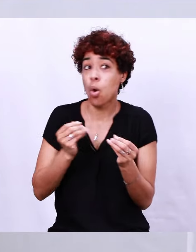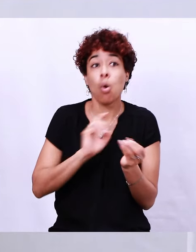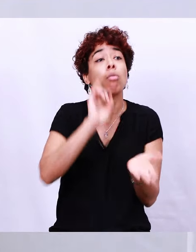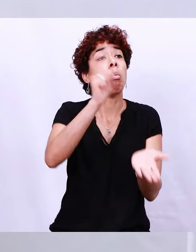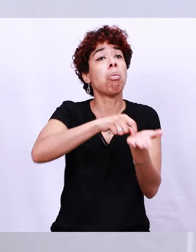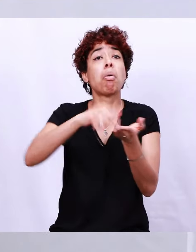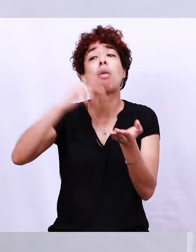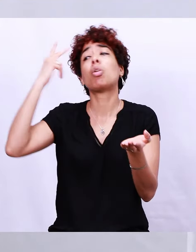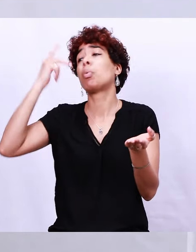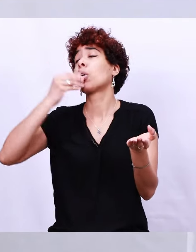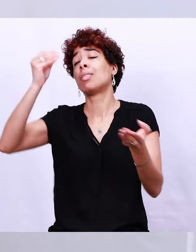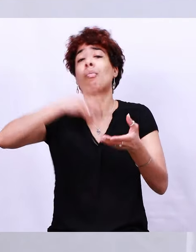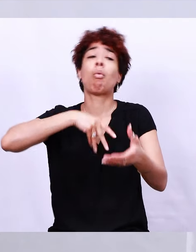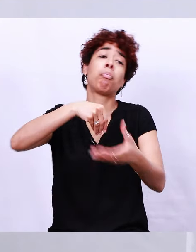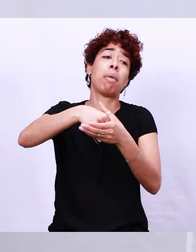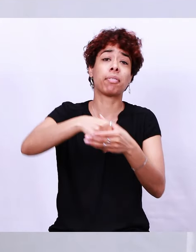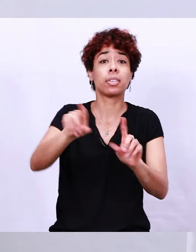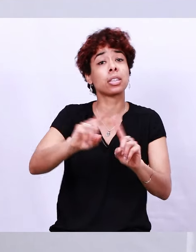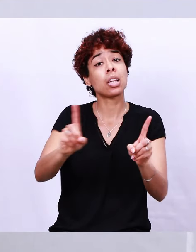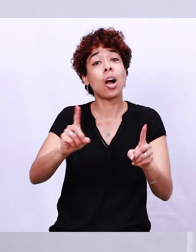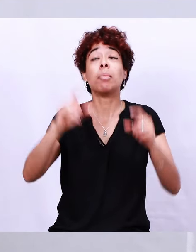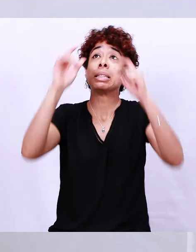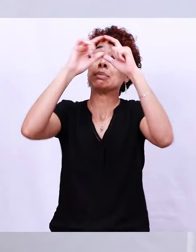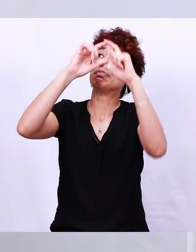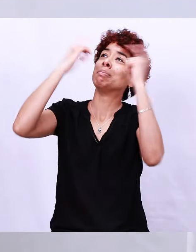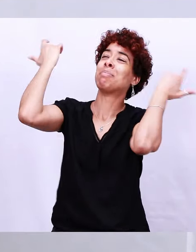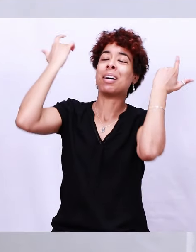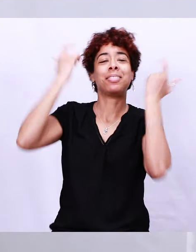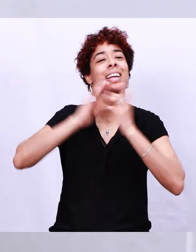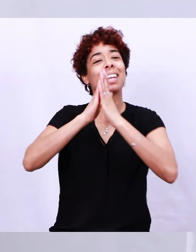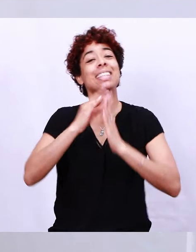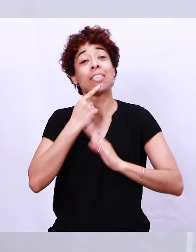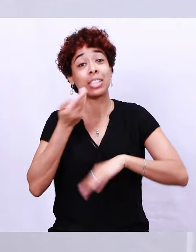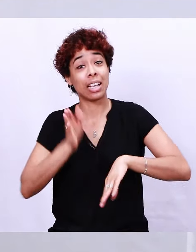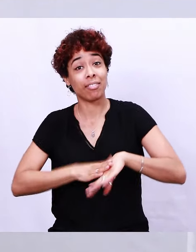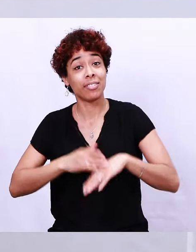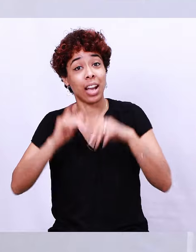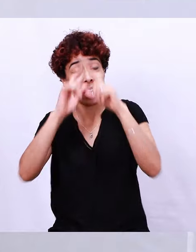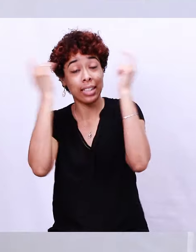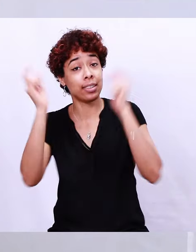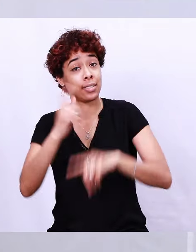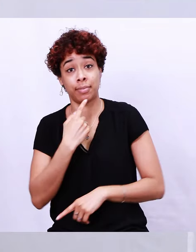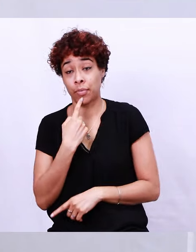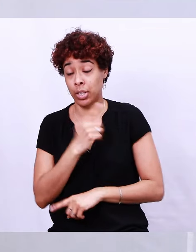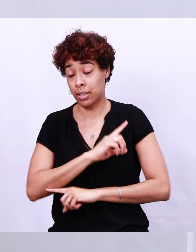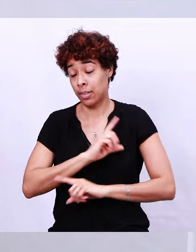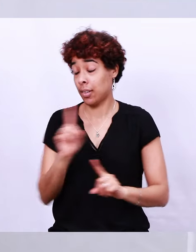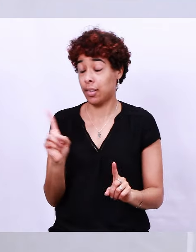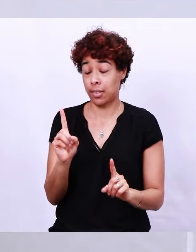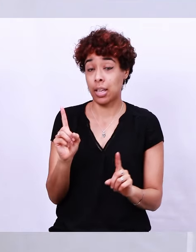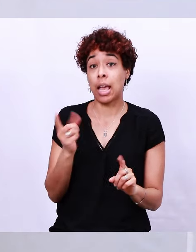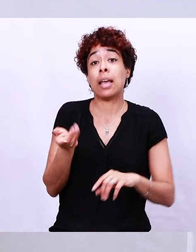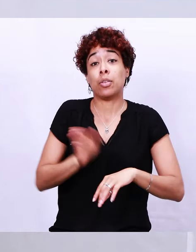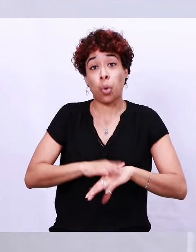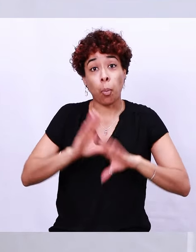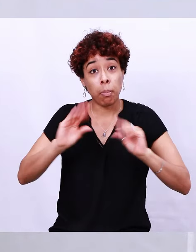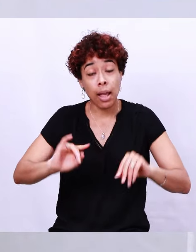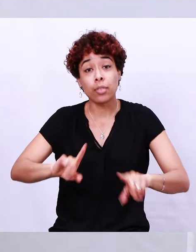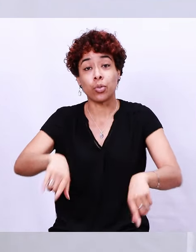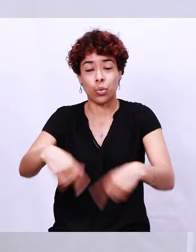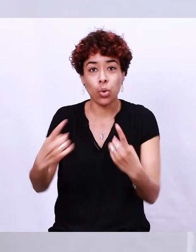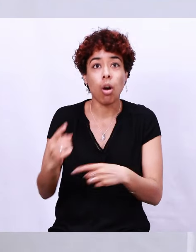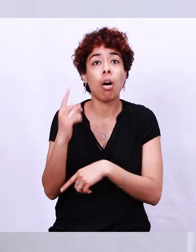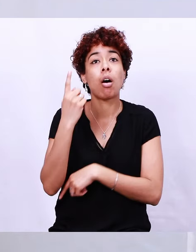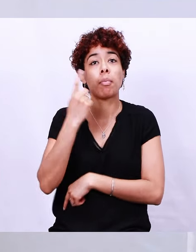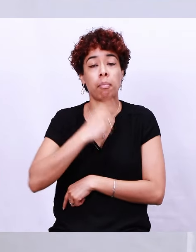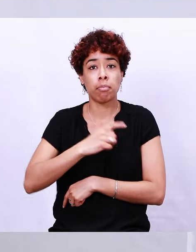n'importe quelle église parce que c'est pas parce qu'il y a l'étiquet d'église que c'est une église ça ne veut rien dire il faut se rendre compte sur place de ce qui se